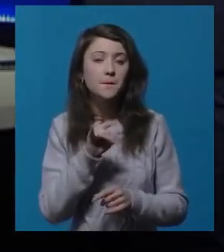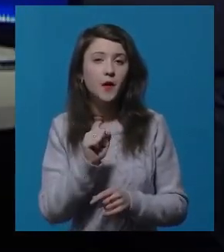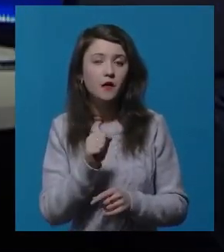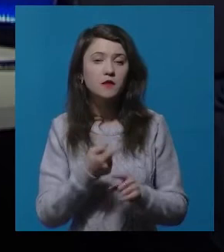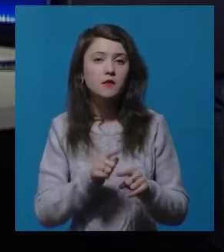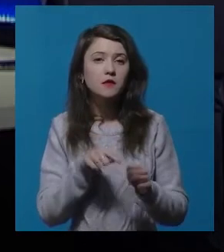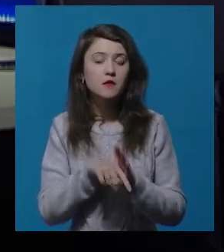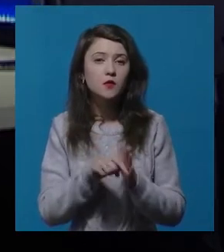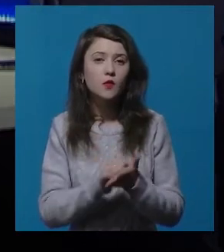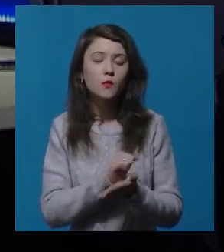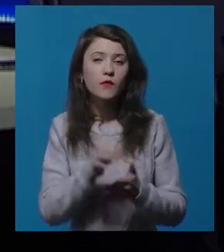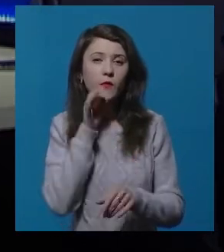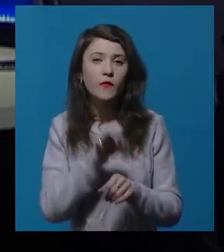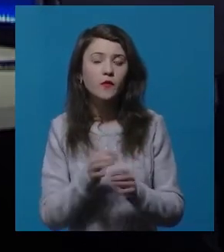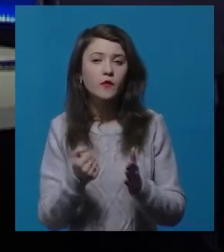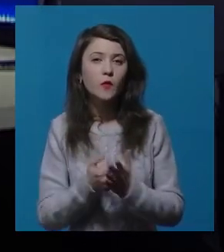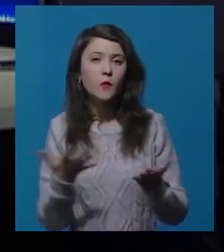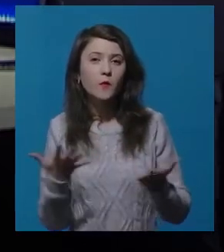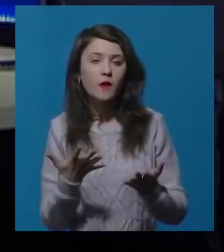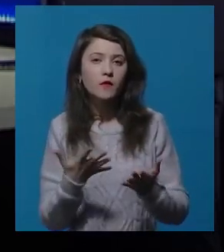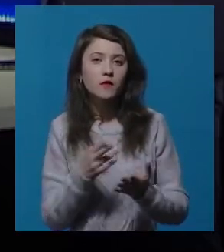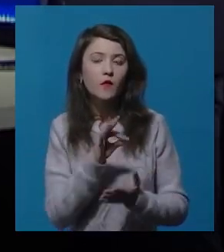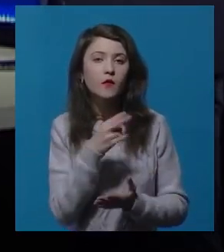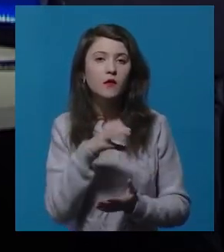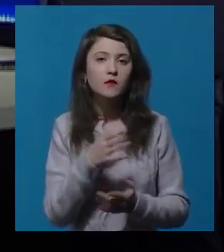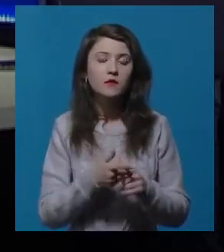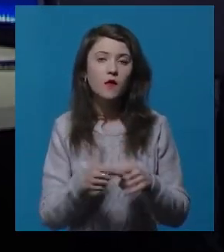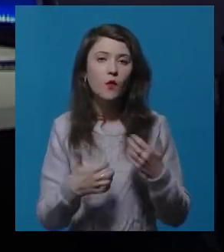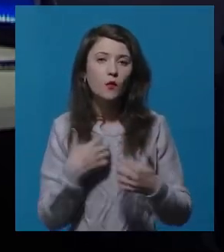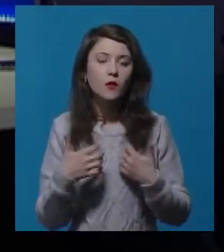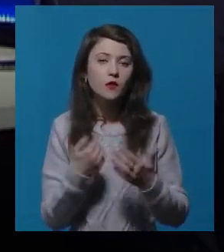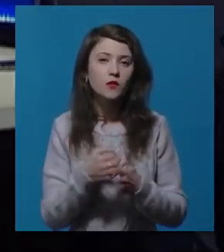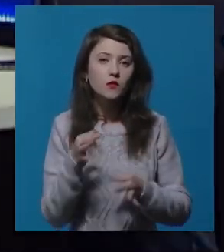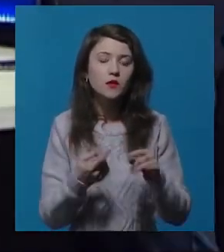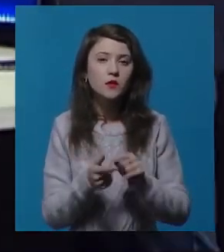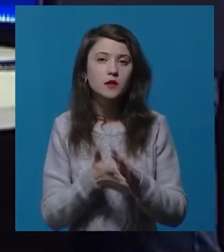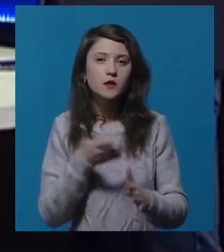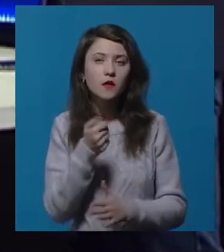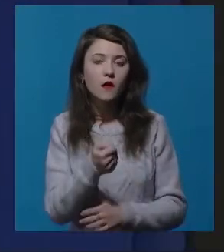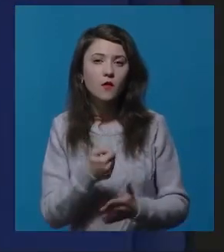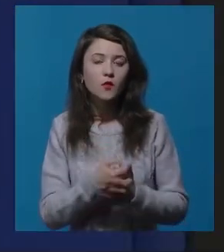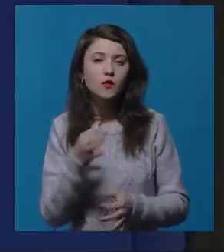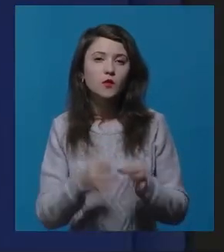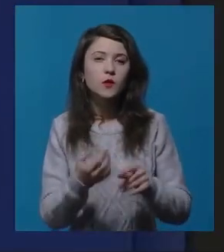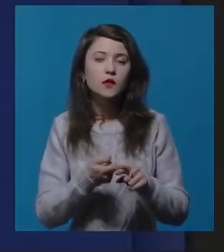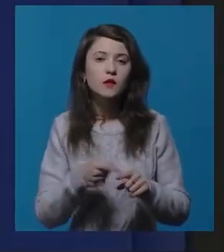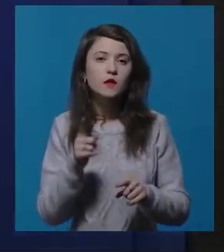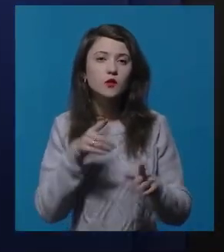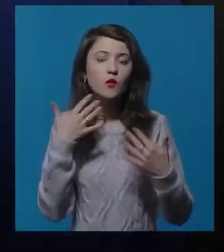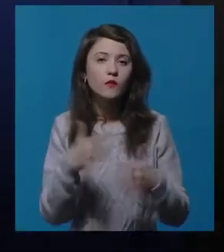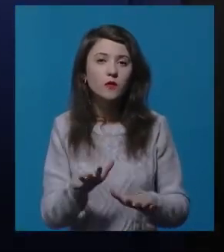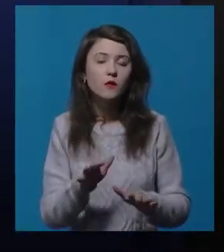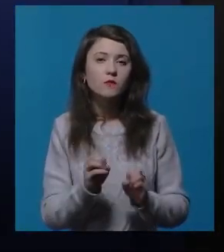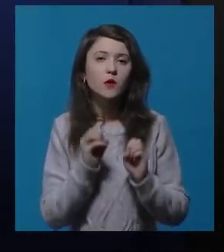які складаються відповідно до певних процесуальних кодексів. Це клопотання до суду, це заява позовна до суду. Це те, що вже